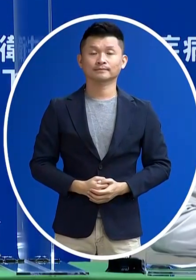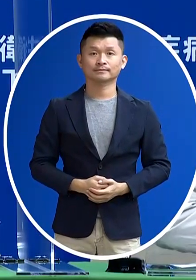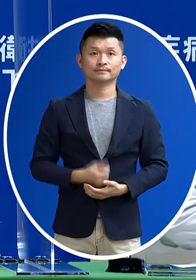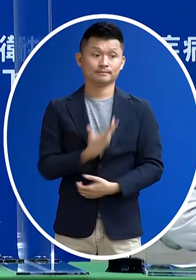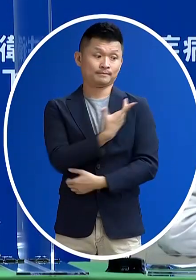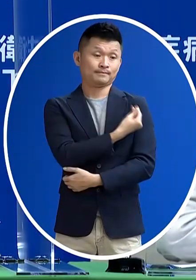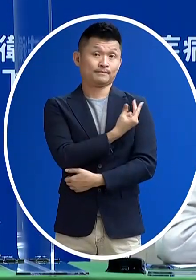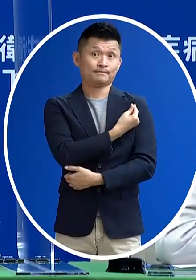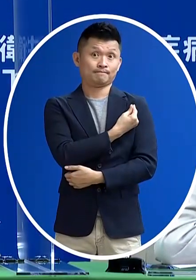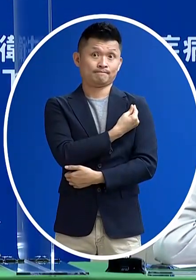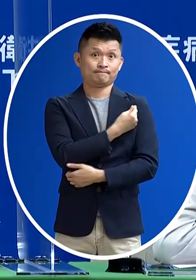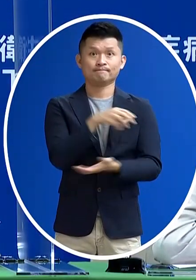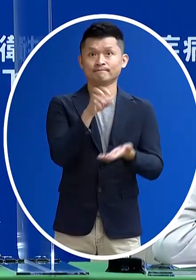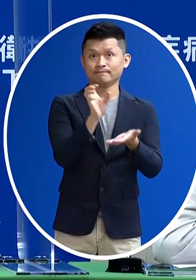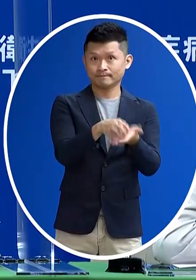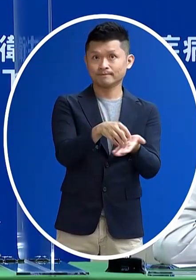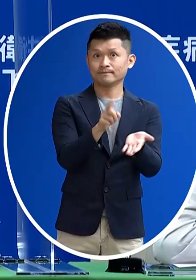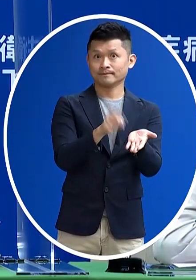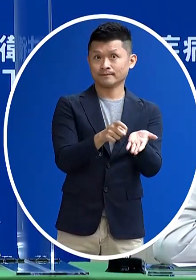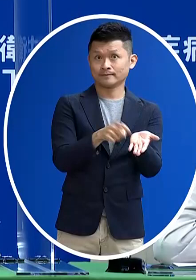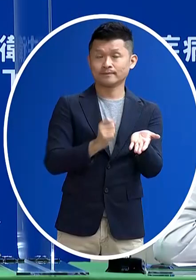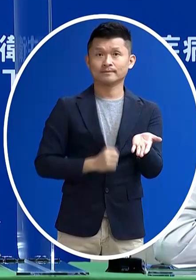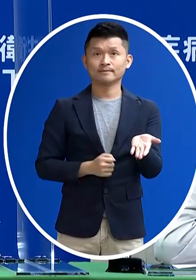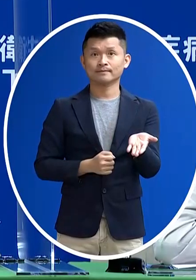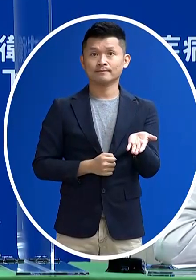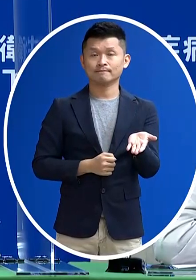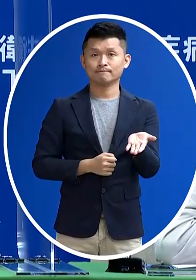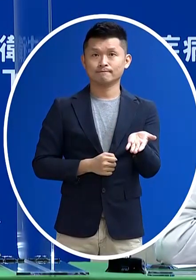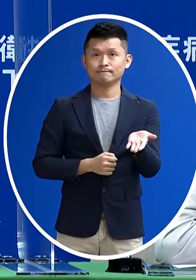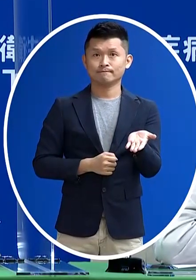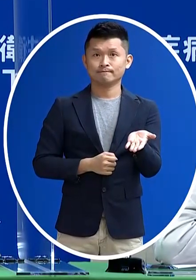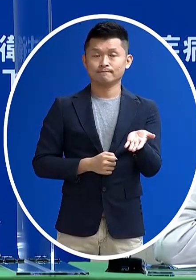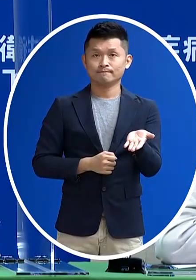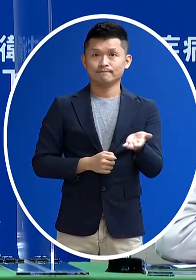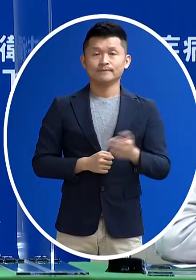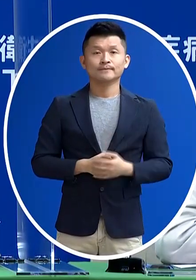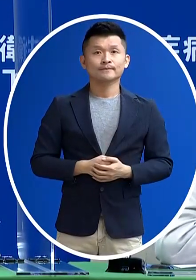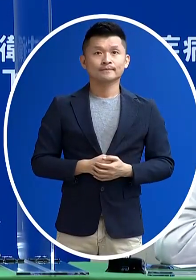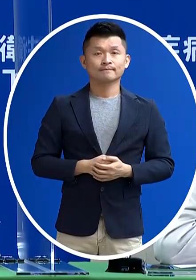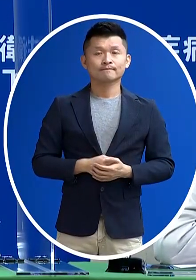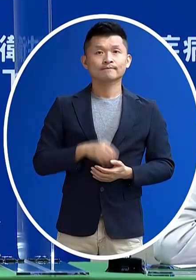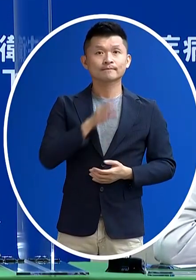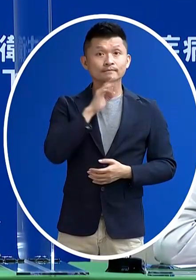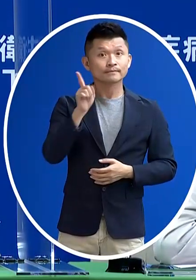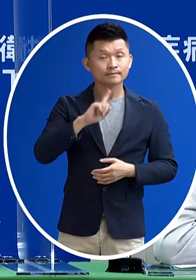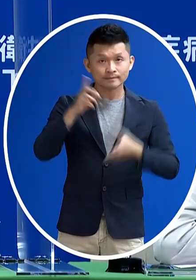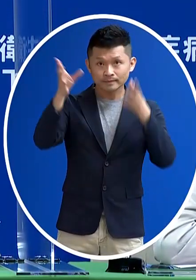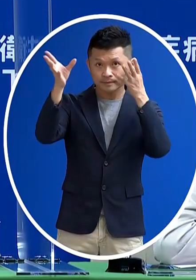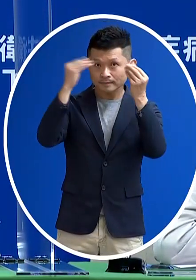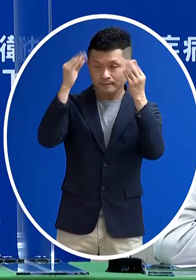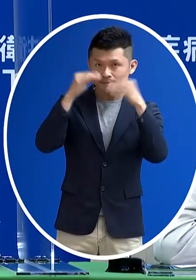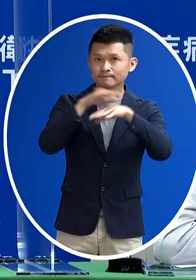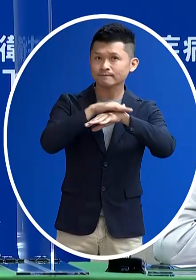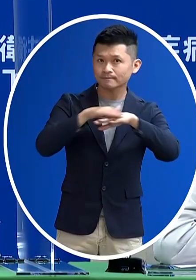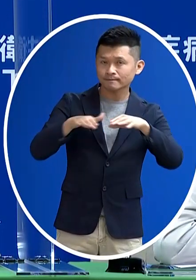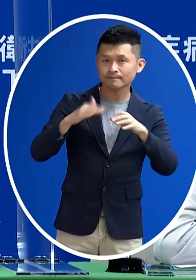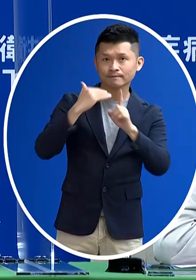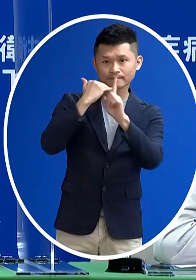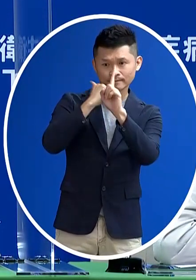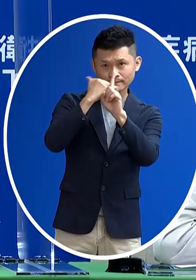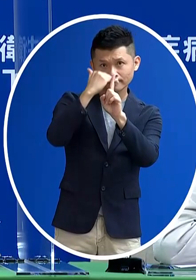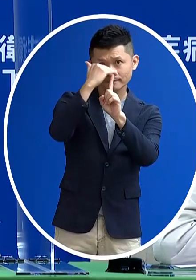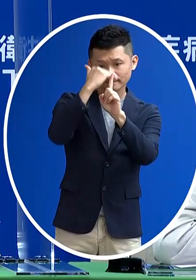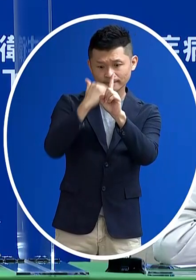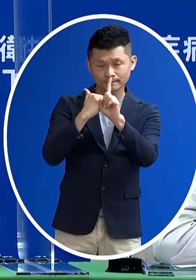疫苗的接种证明的部分，那个是我们是采这个资讯资安各方面的等级